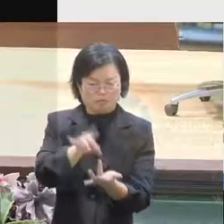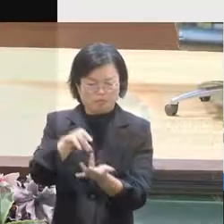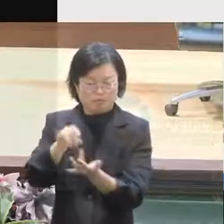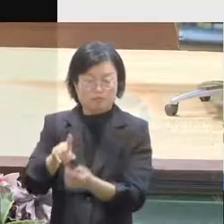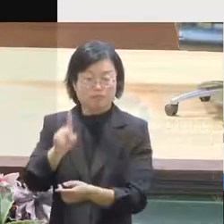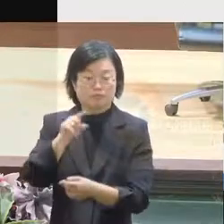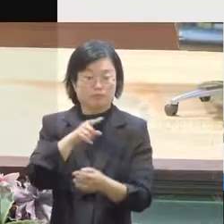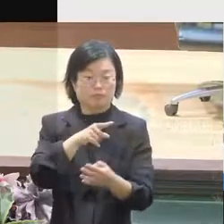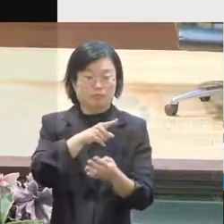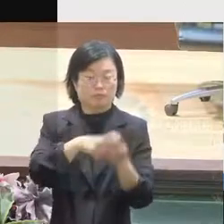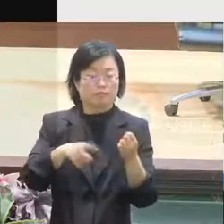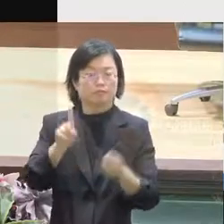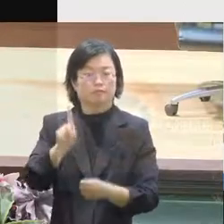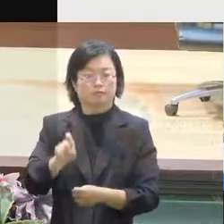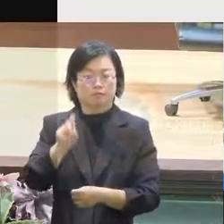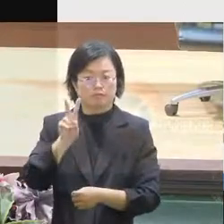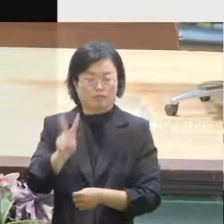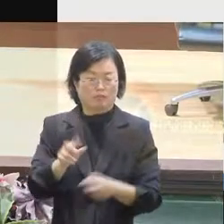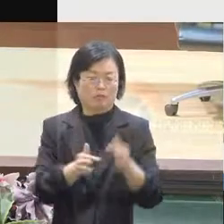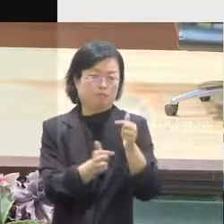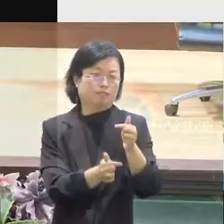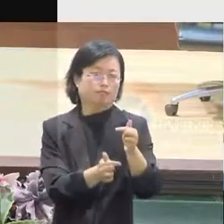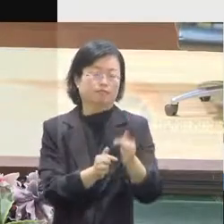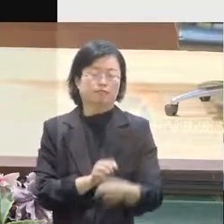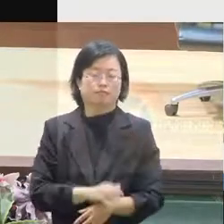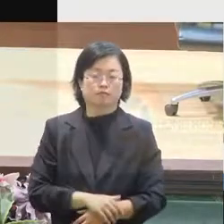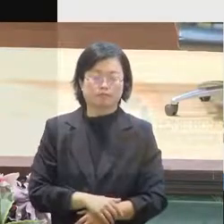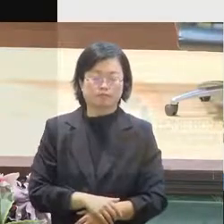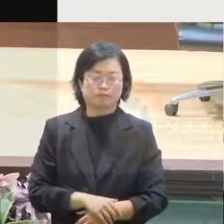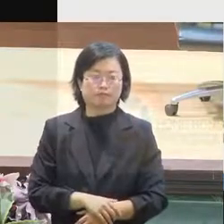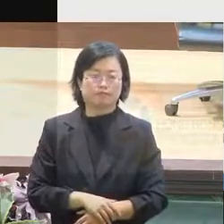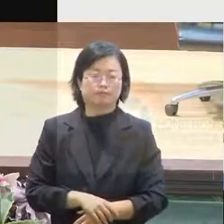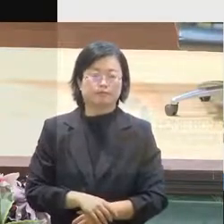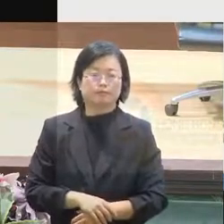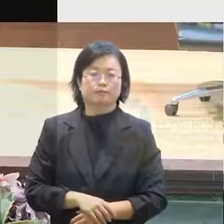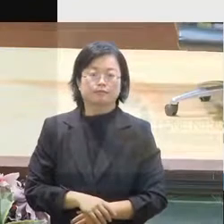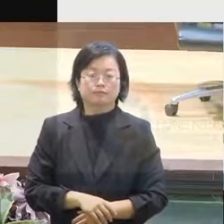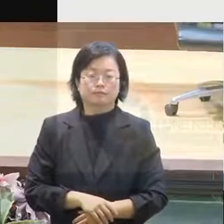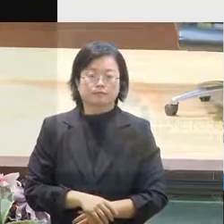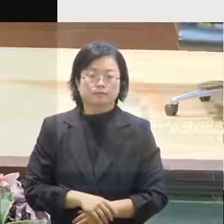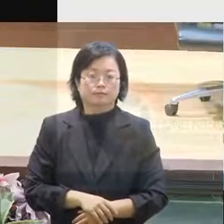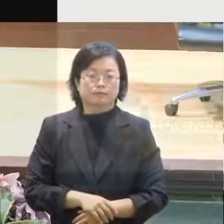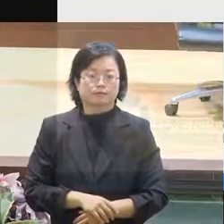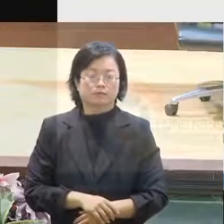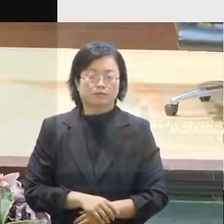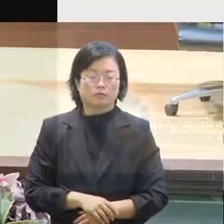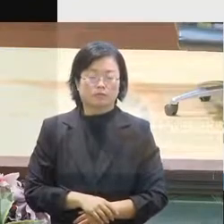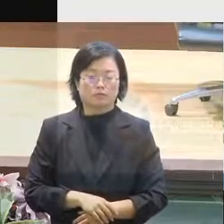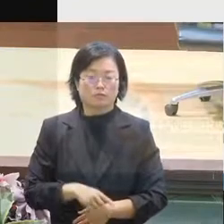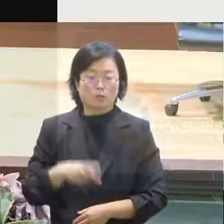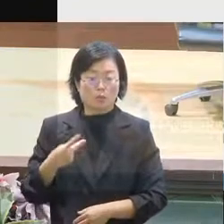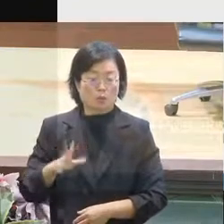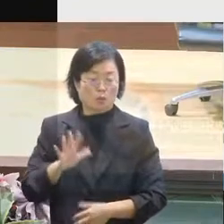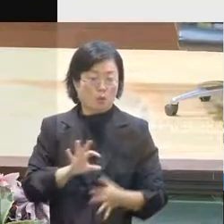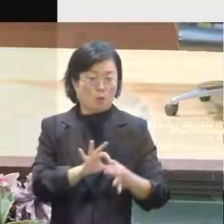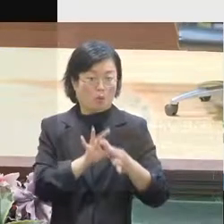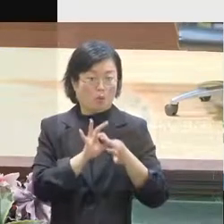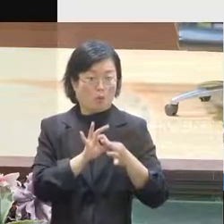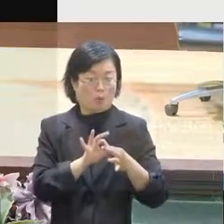Data 状况的技术标准。那其中有一些呢，可能已经关注 Open Data 的朋友呢，已经有